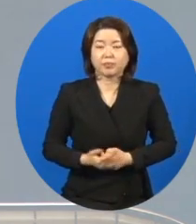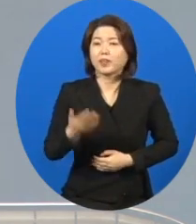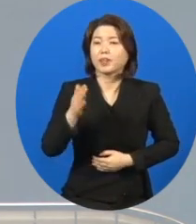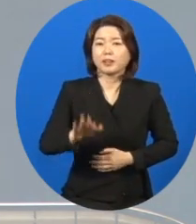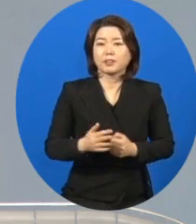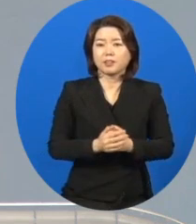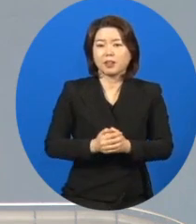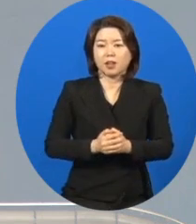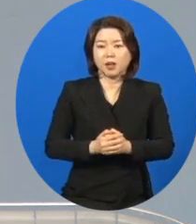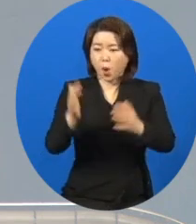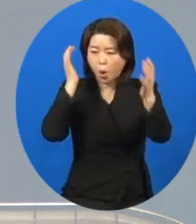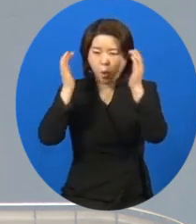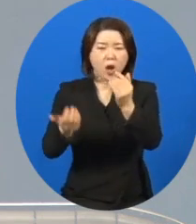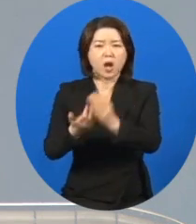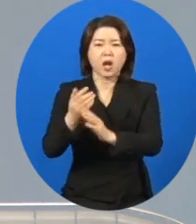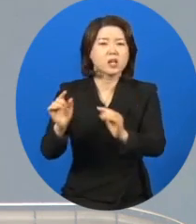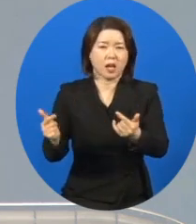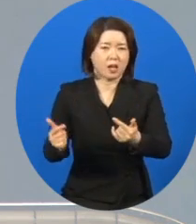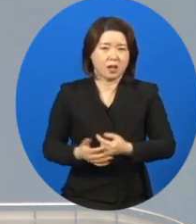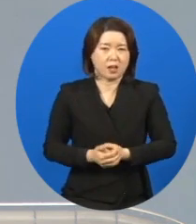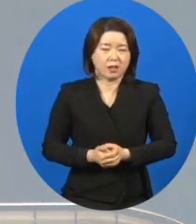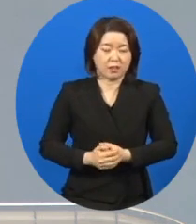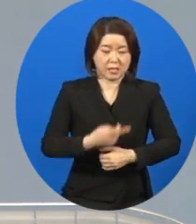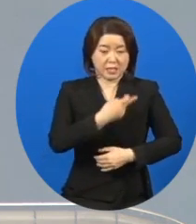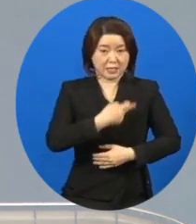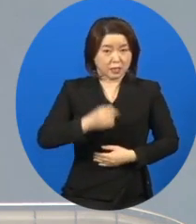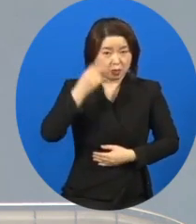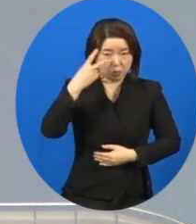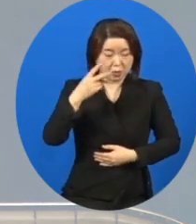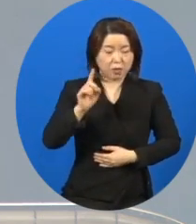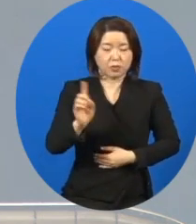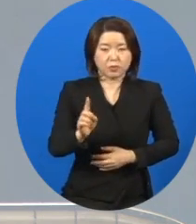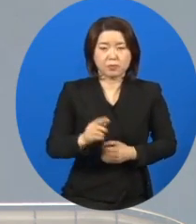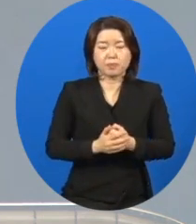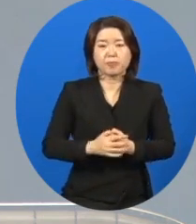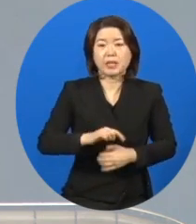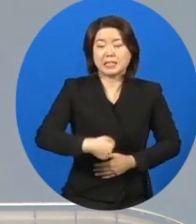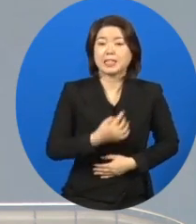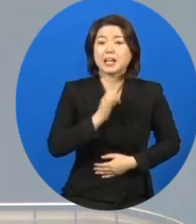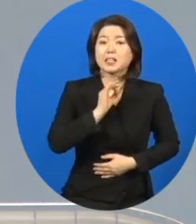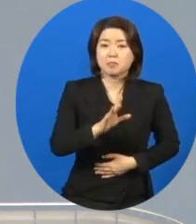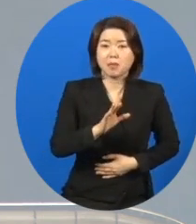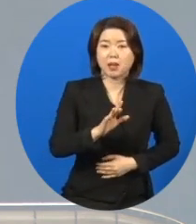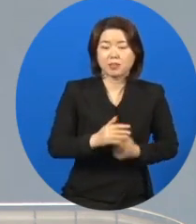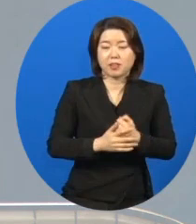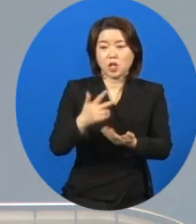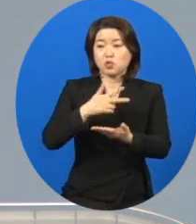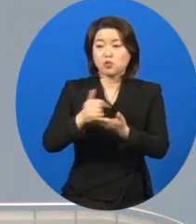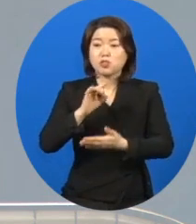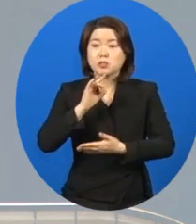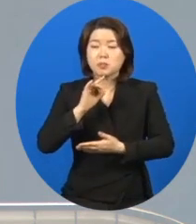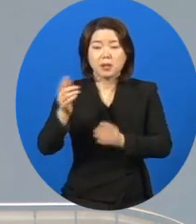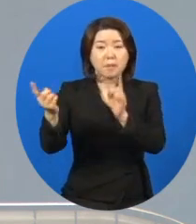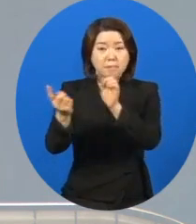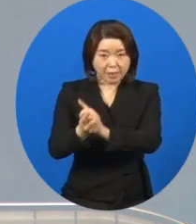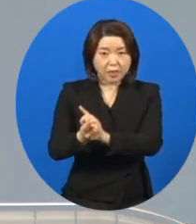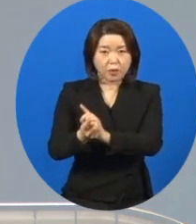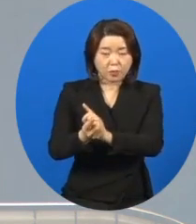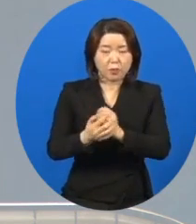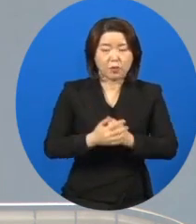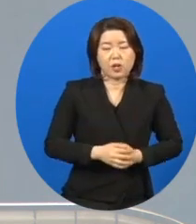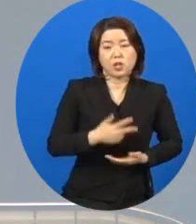그런데 그렇지가 않습니다. 사도 바울이 그저 자기만 주님을 만났고 주님이